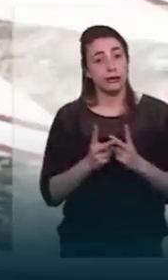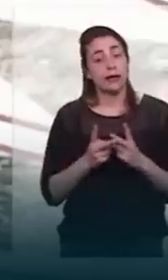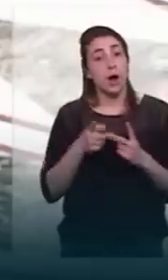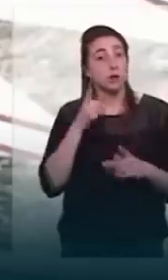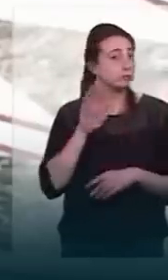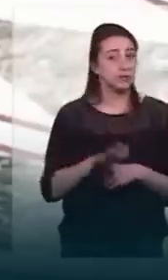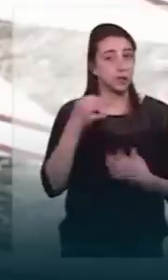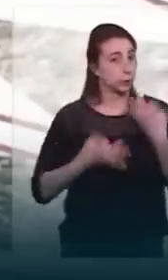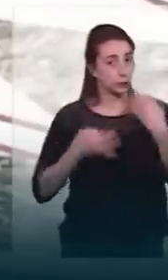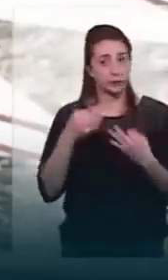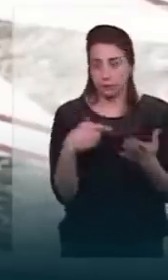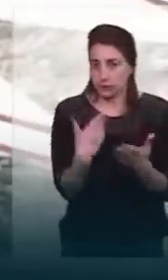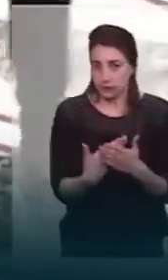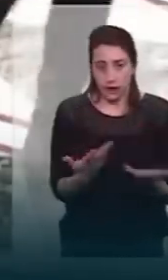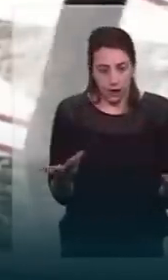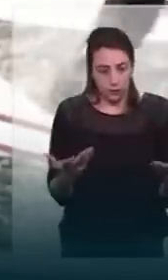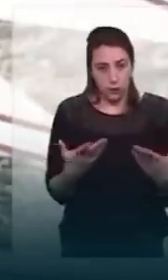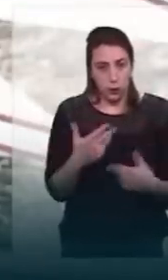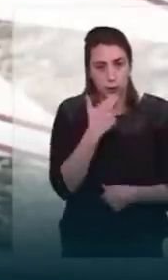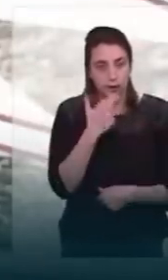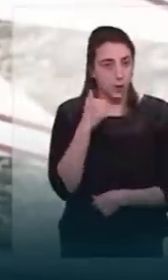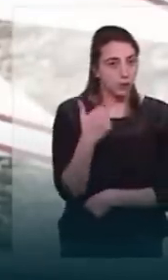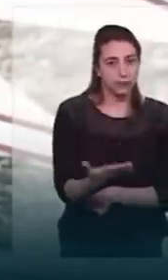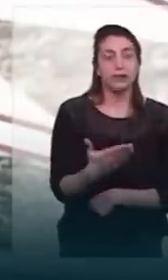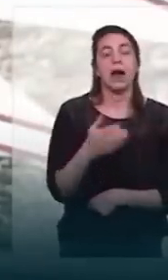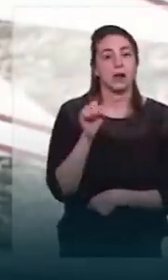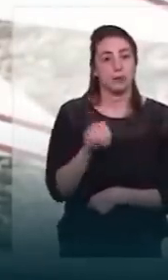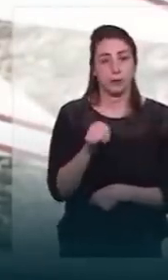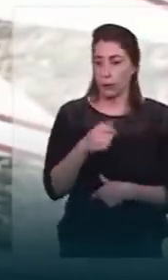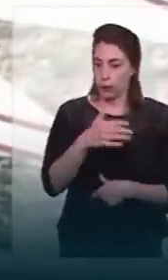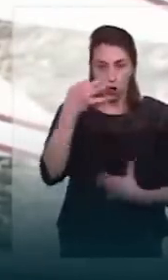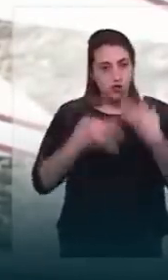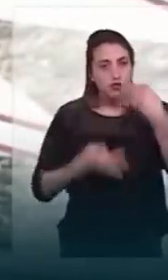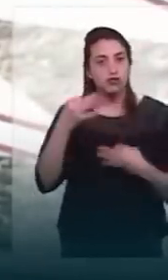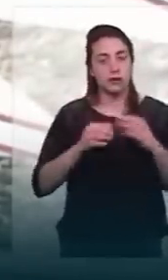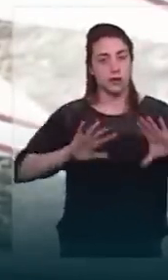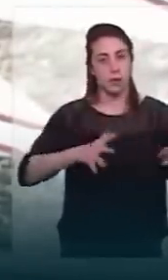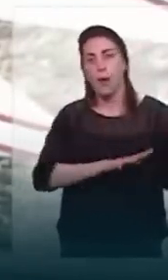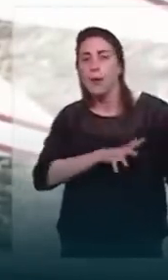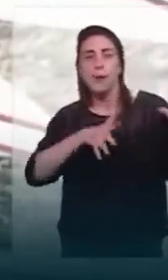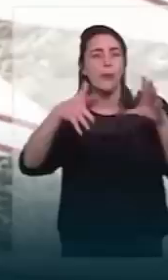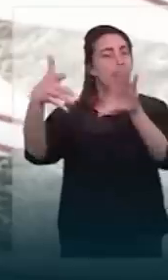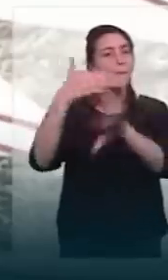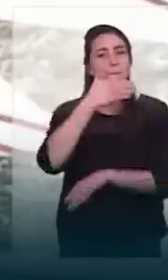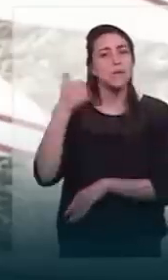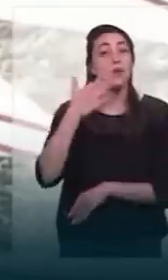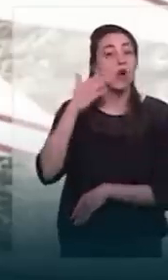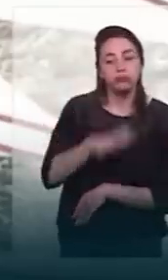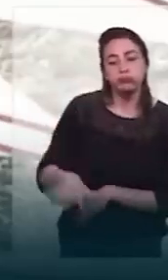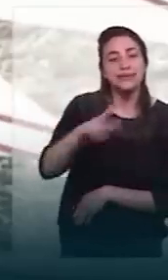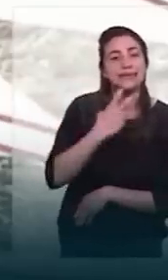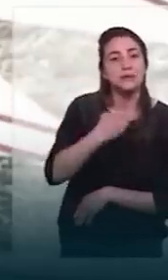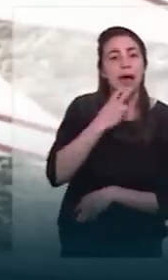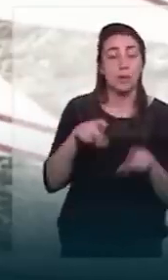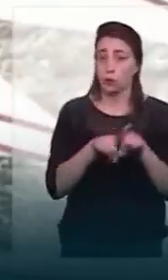et ils permettront de dégager des propositions pour améliorer la justice de ce pays, pour nos concitoyens, pour les magistrats, pour